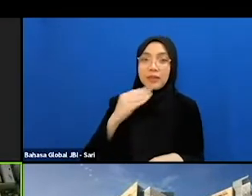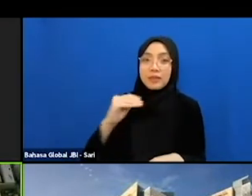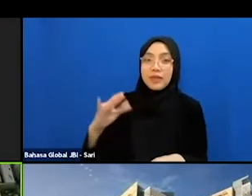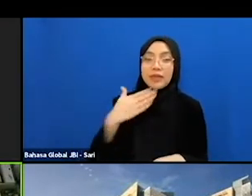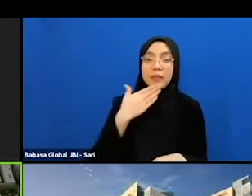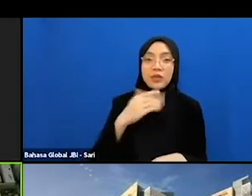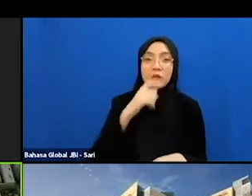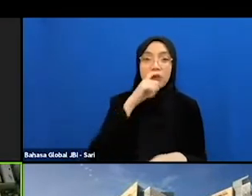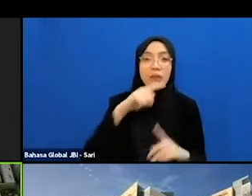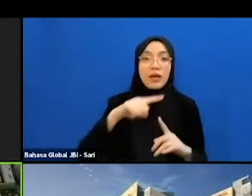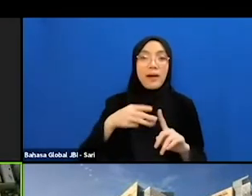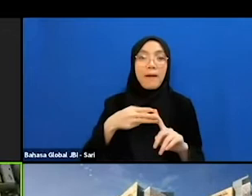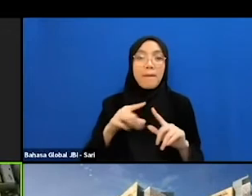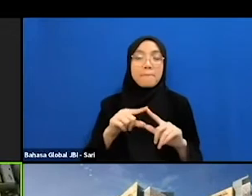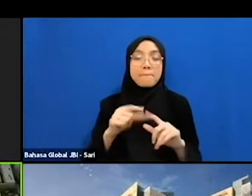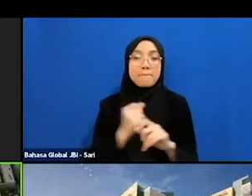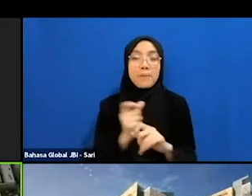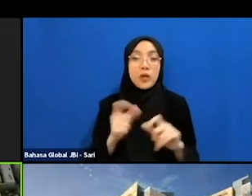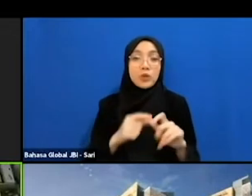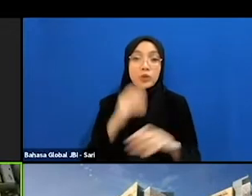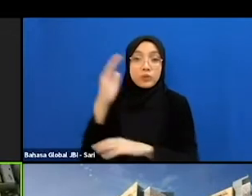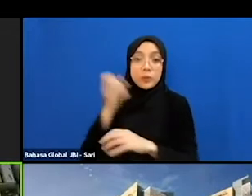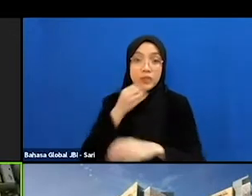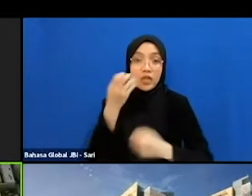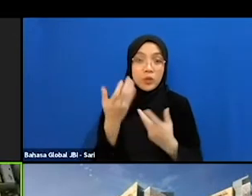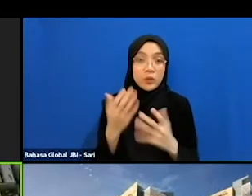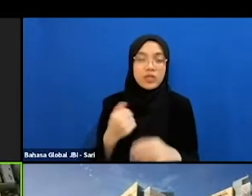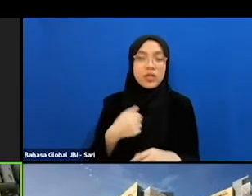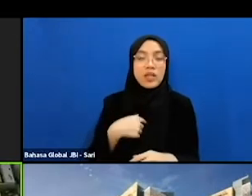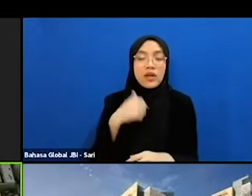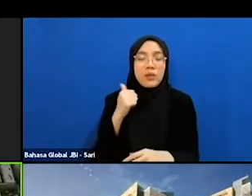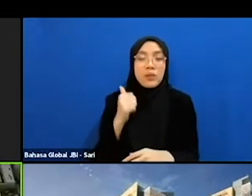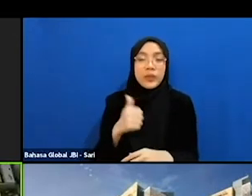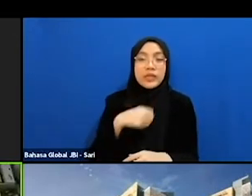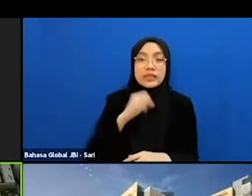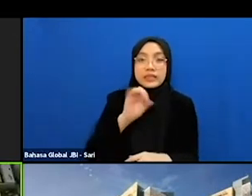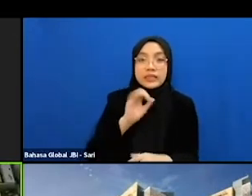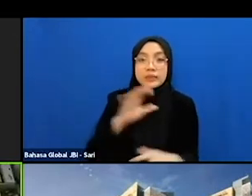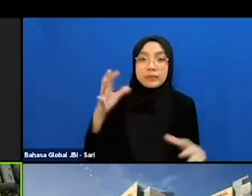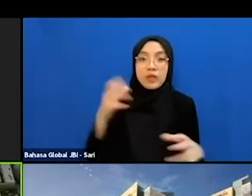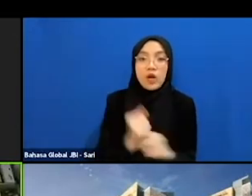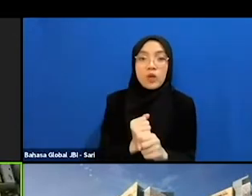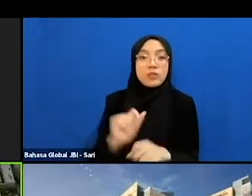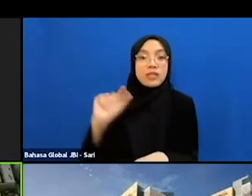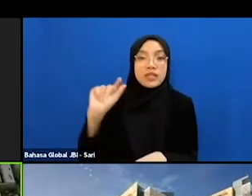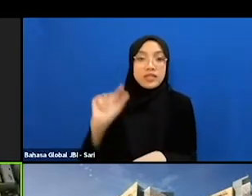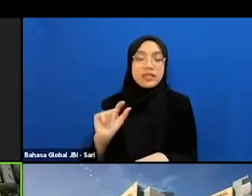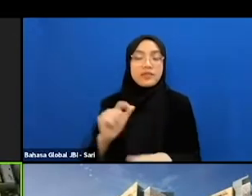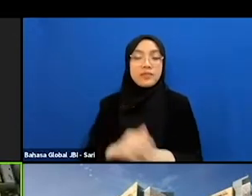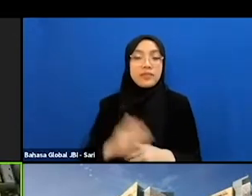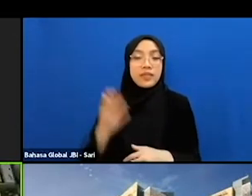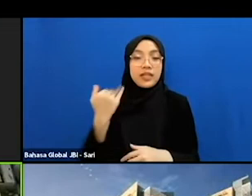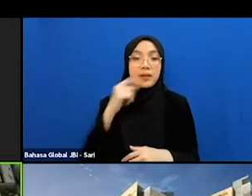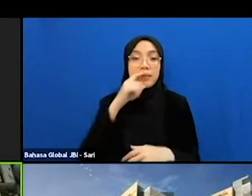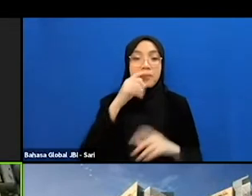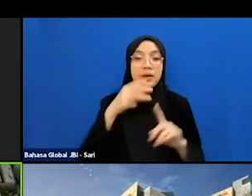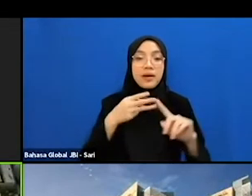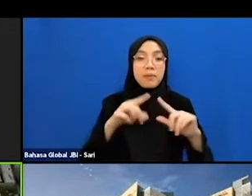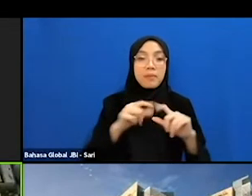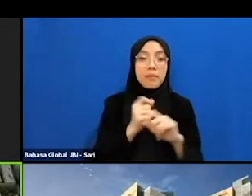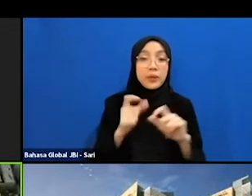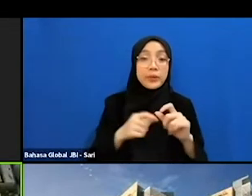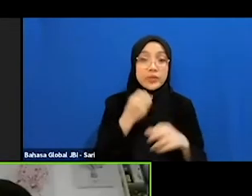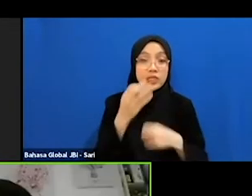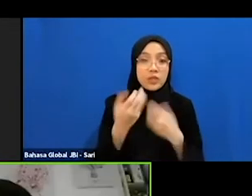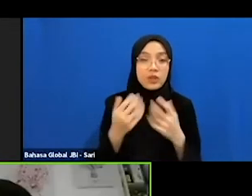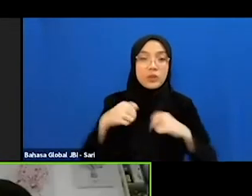Pak bagus untuk pemaparan materinya mungkin kalau saya boleh bisa sedikit merangkum tadi kau bagus berangkat dari bahwa